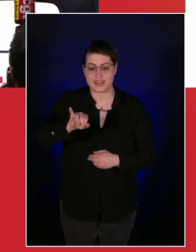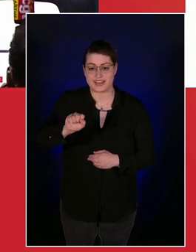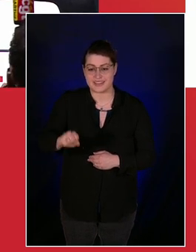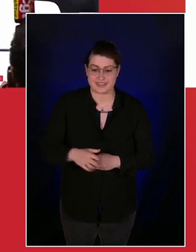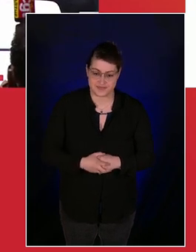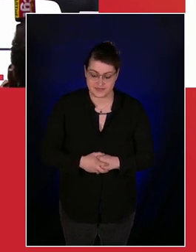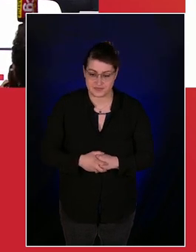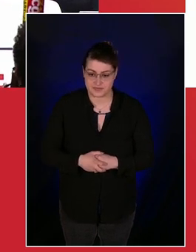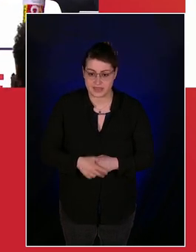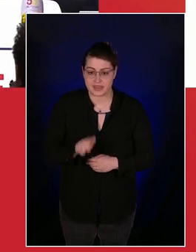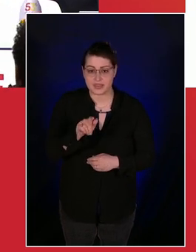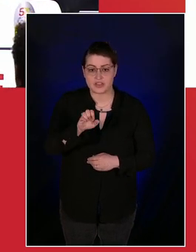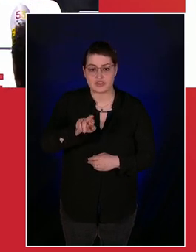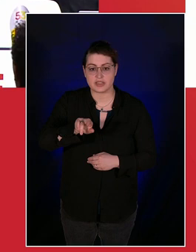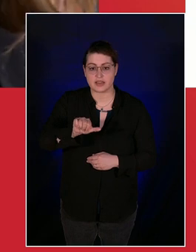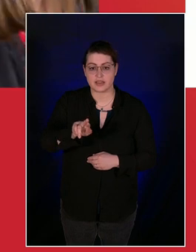Gérard Rey